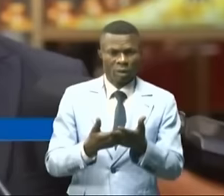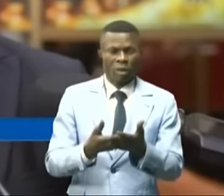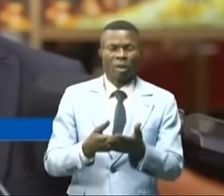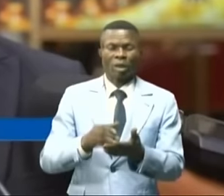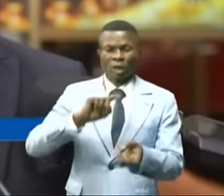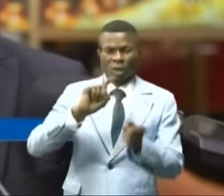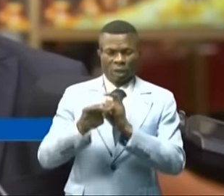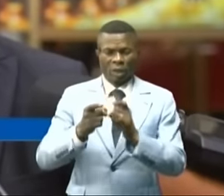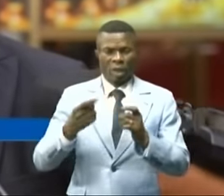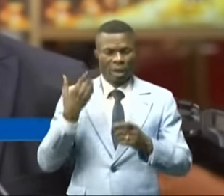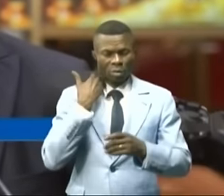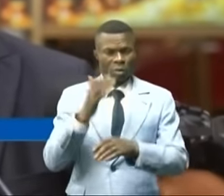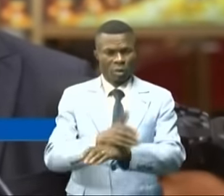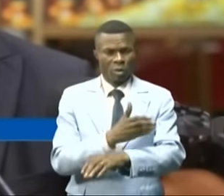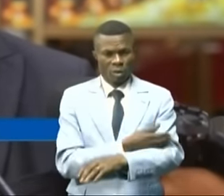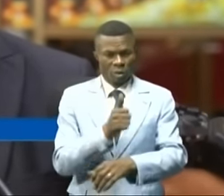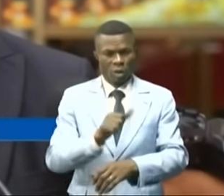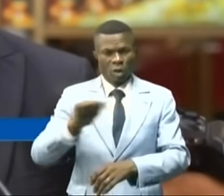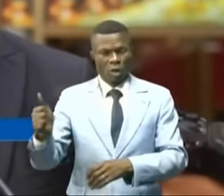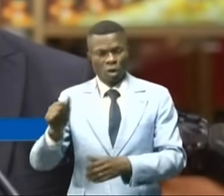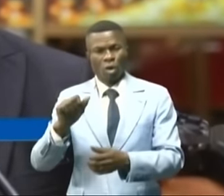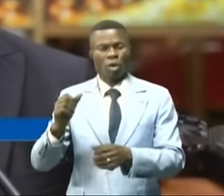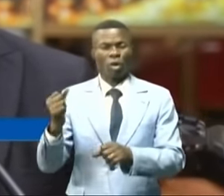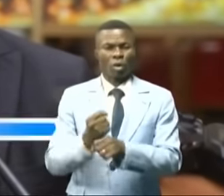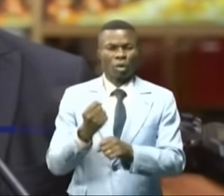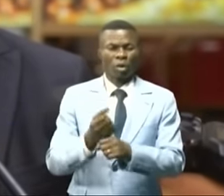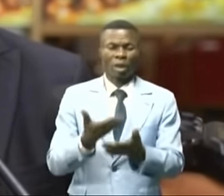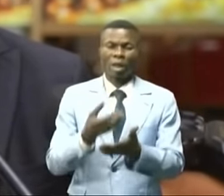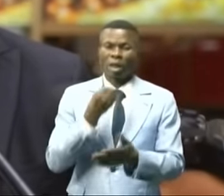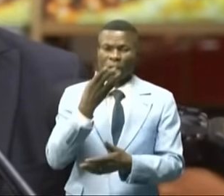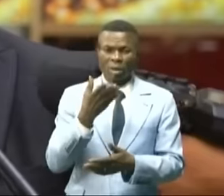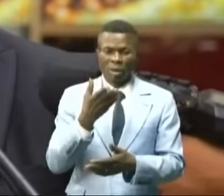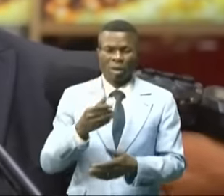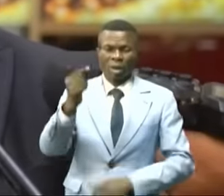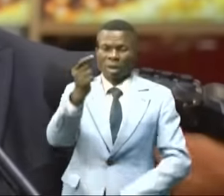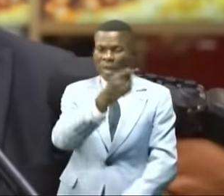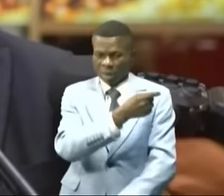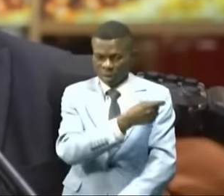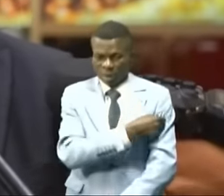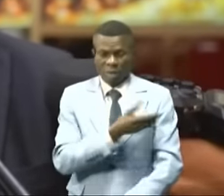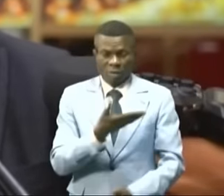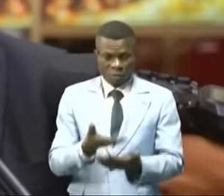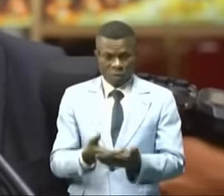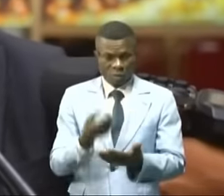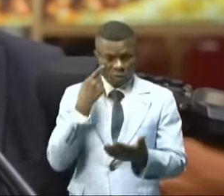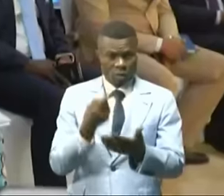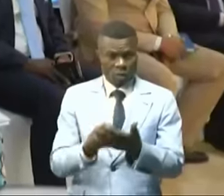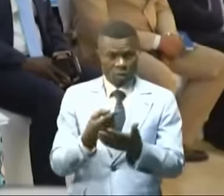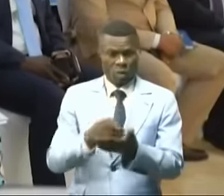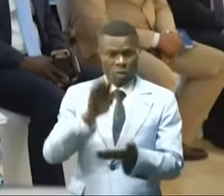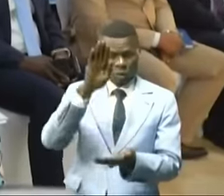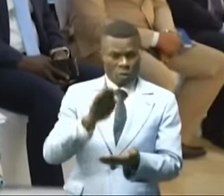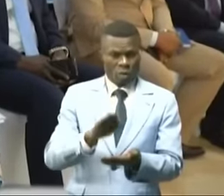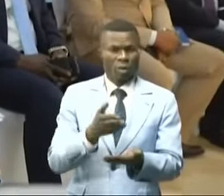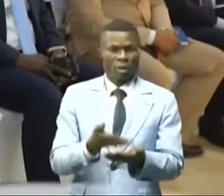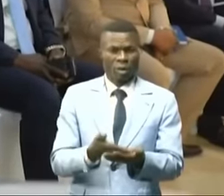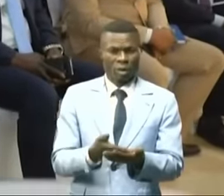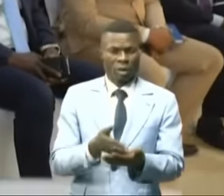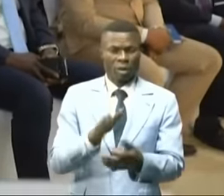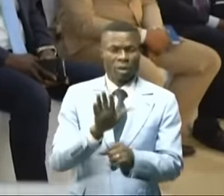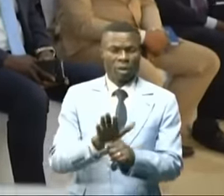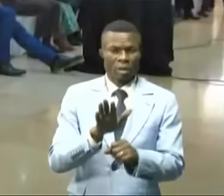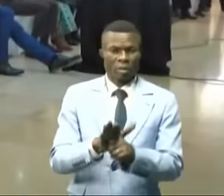améliorée. Par contre, dans certains autres domaines, comme la vaccination, il y a eu une baisse. Devant plusieurs membres